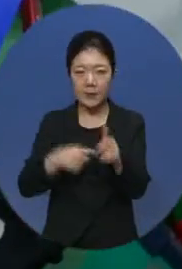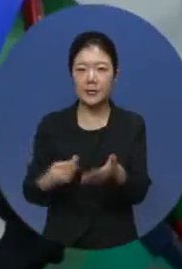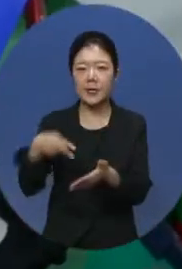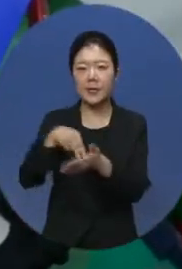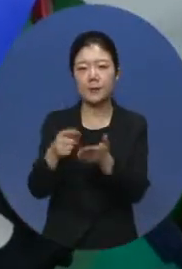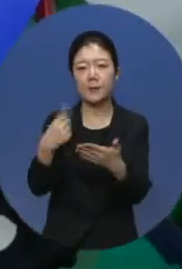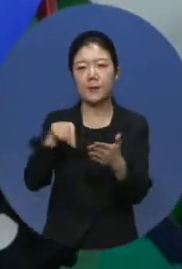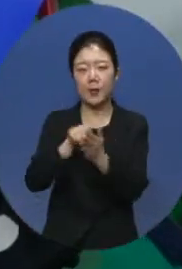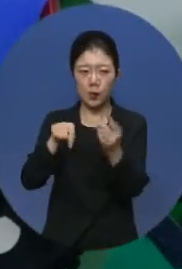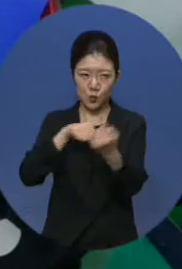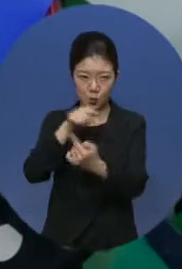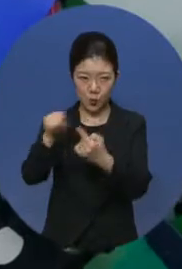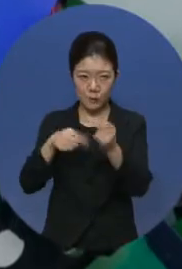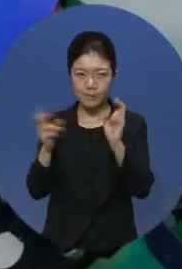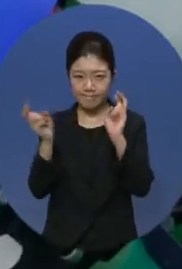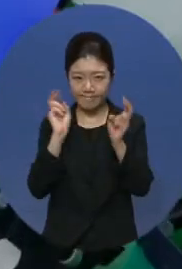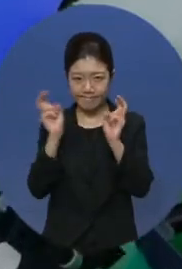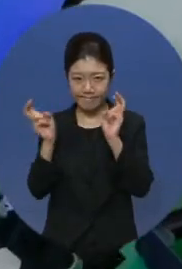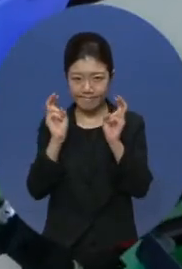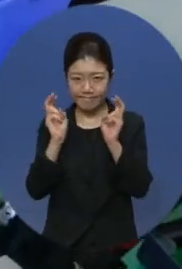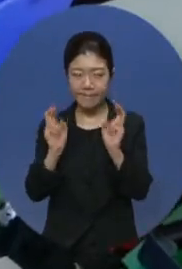위해 운영하는 회사인데요.